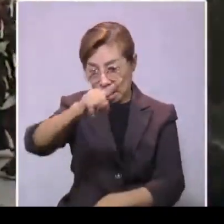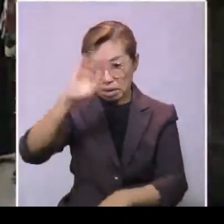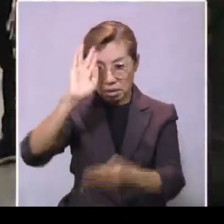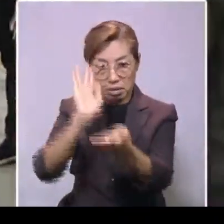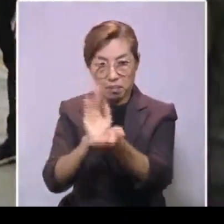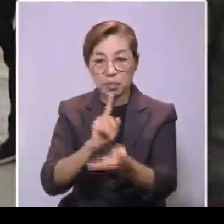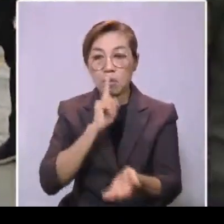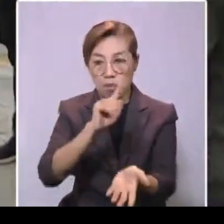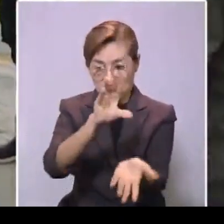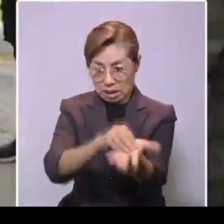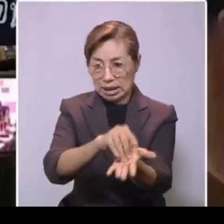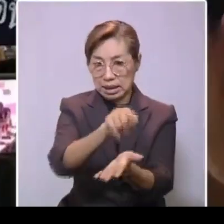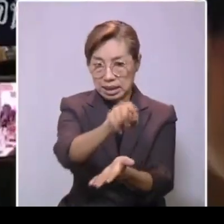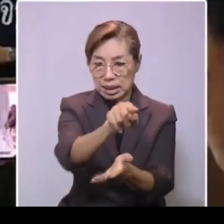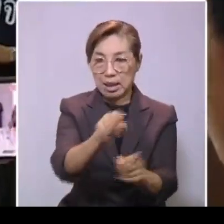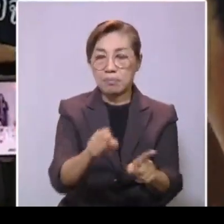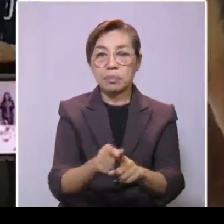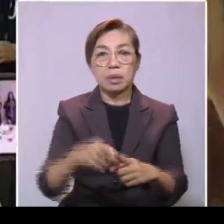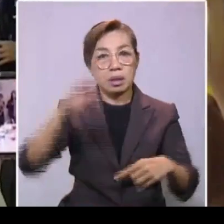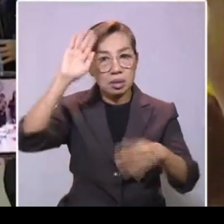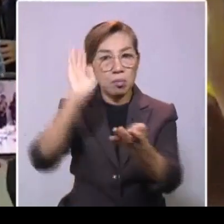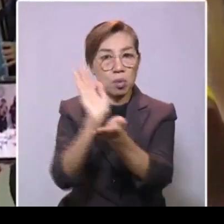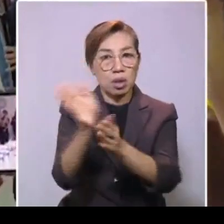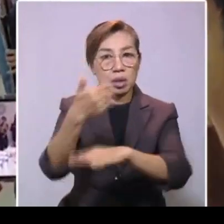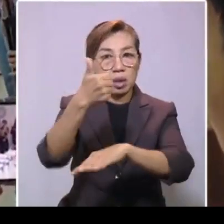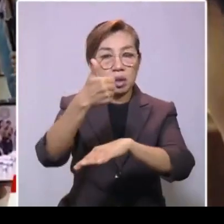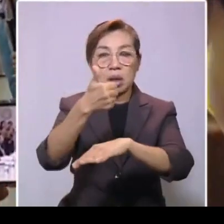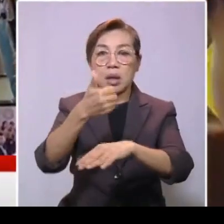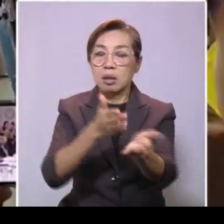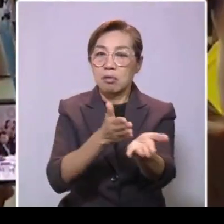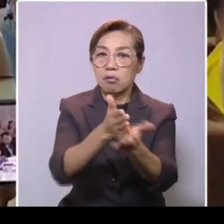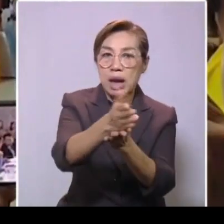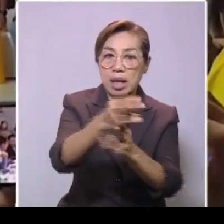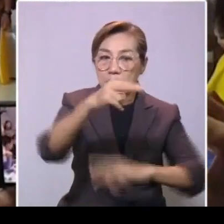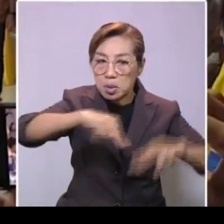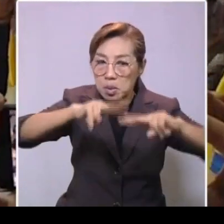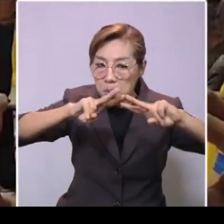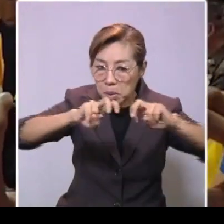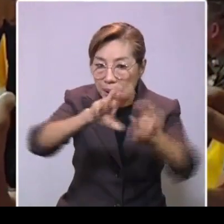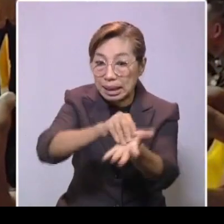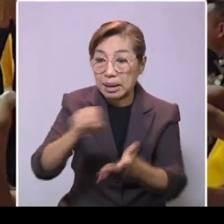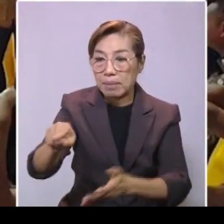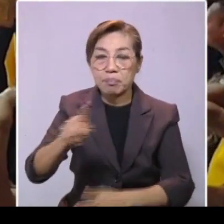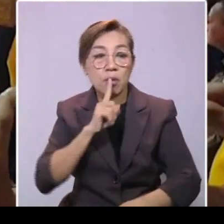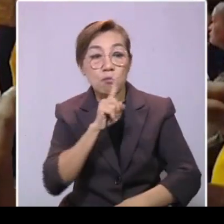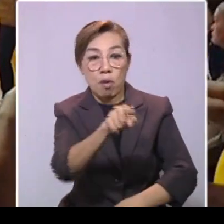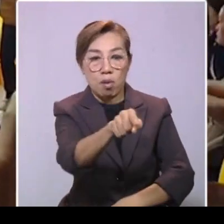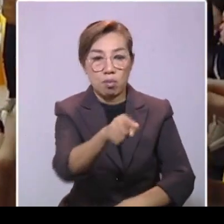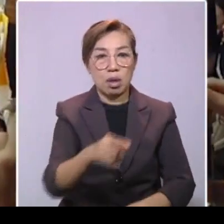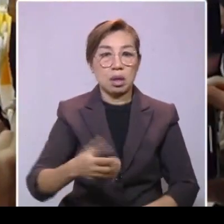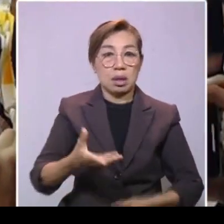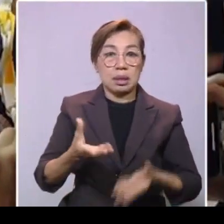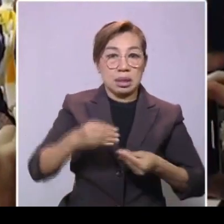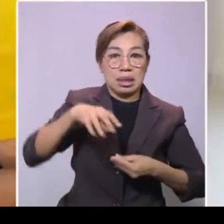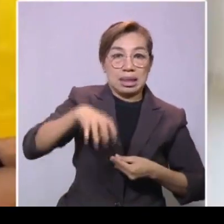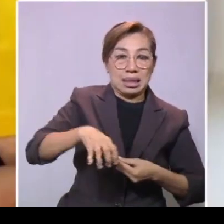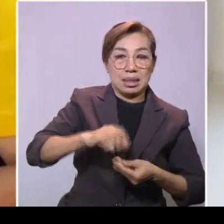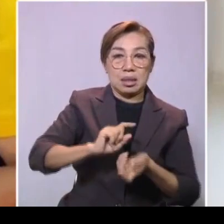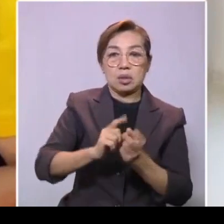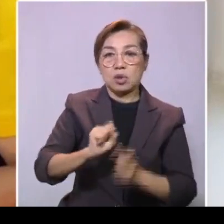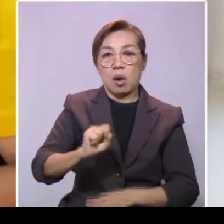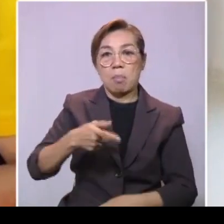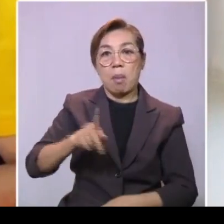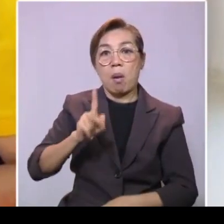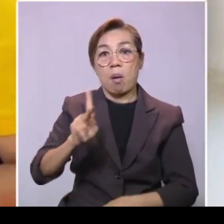ตำรวจตรีจรุญเกียรติปานแก้วรองผู้บัญชาการตำรวจสอบสวนกลางเพื่อให้ไปดำเนินคดีกับข้าราชการสำนักงานปฏิรูปที่ดิน